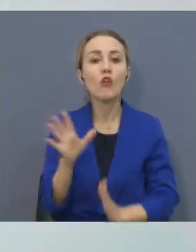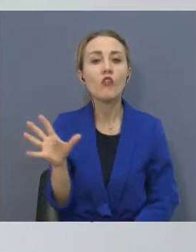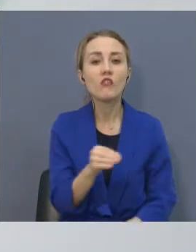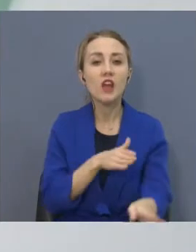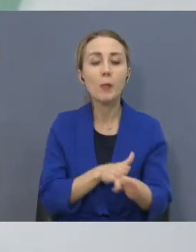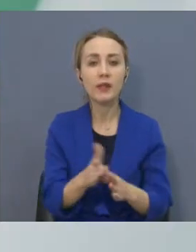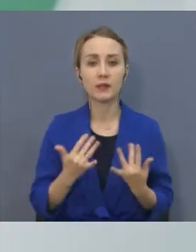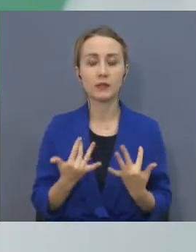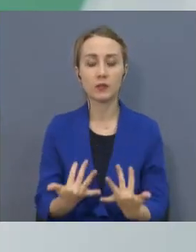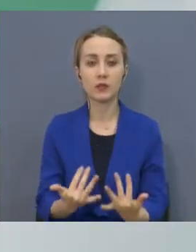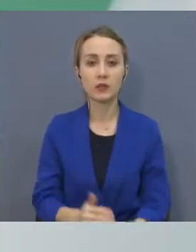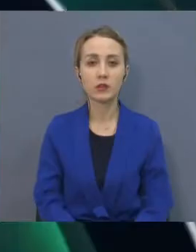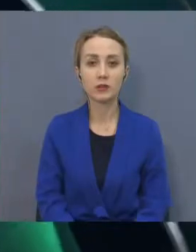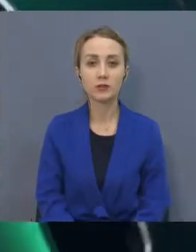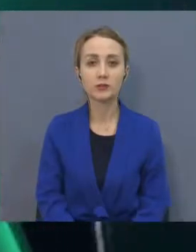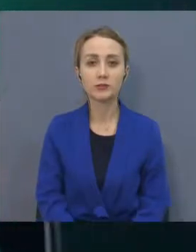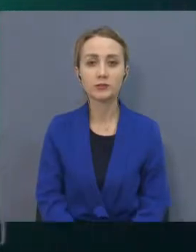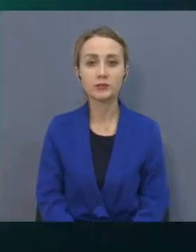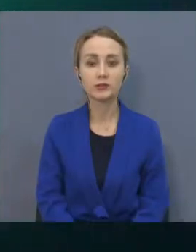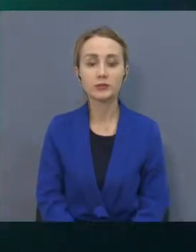санитарные требования.